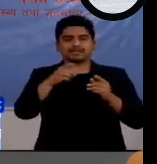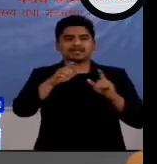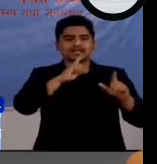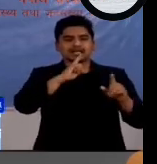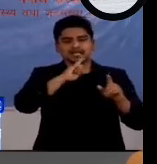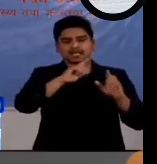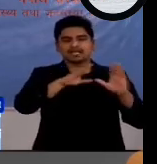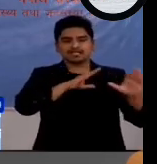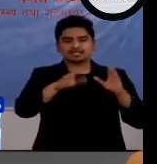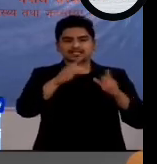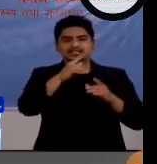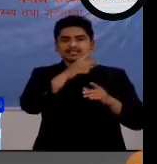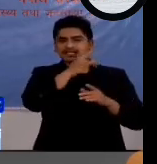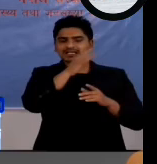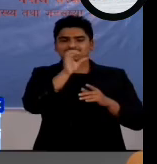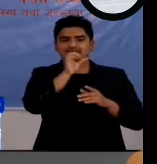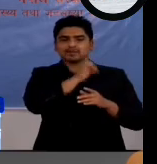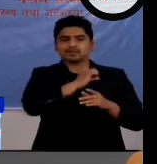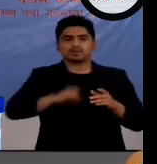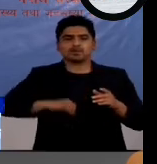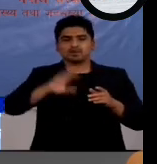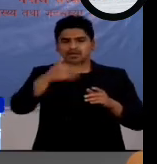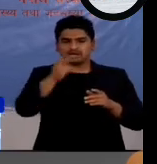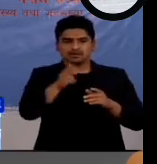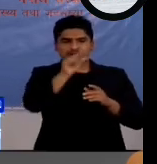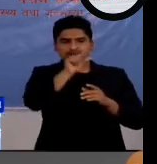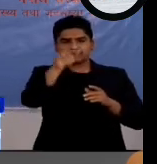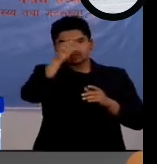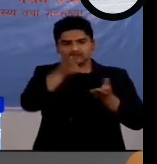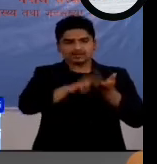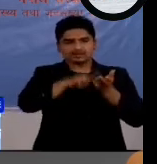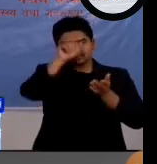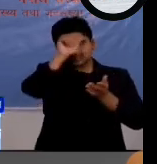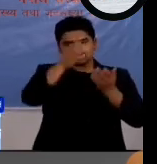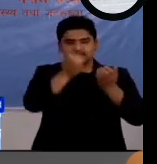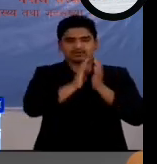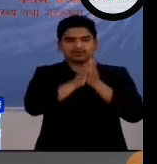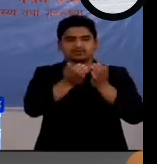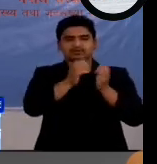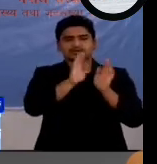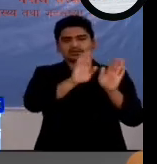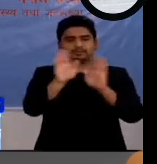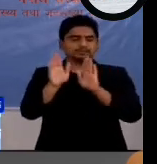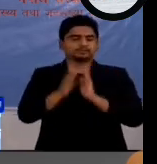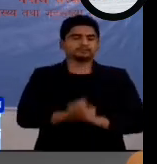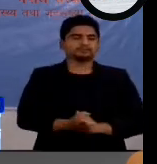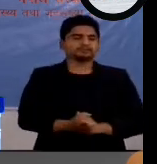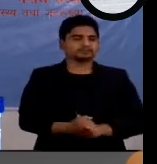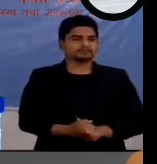कृष्ण पौडेललाई म यो विषयमा स्पष्ट पार्न अनुरोध गर्दै बिदा हुन्छु।